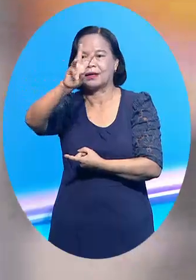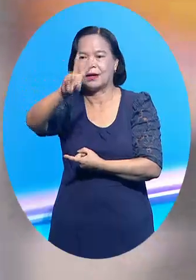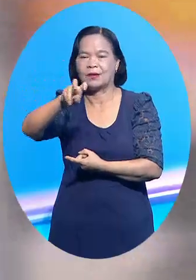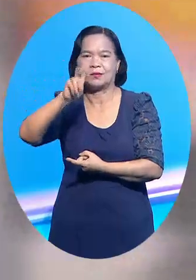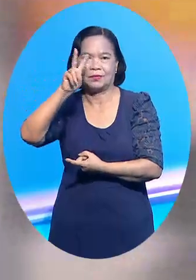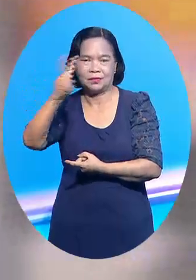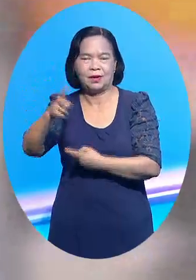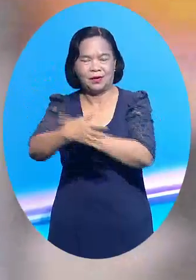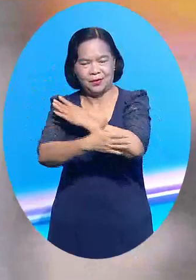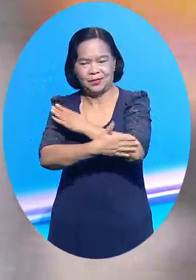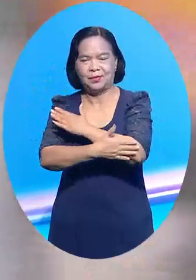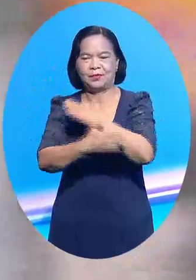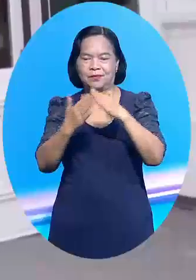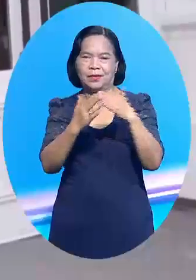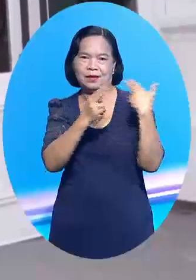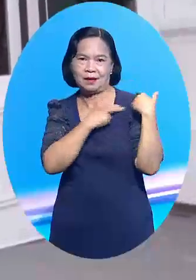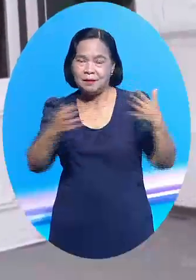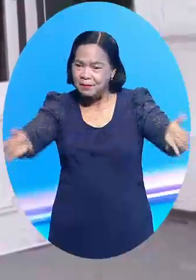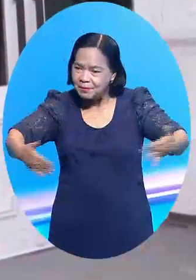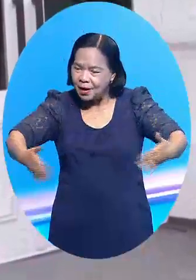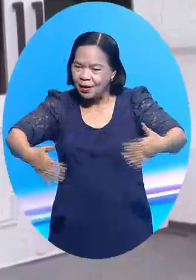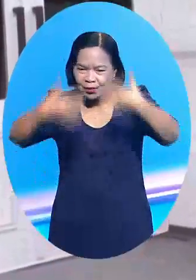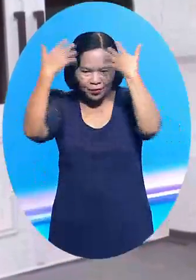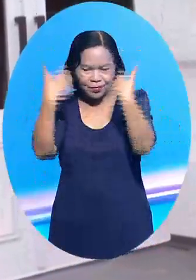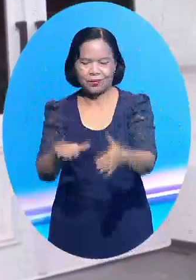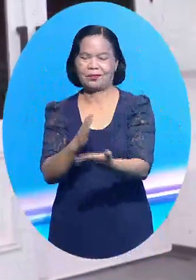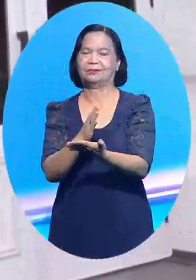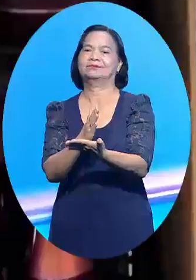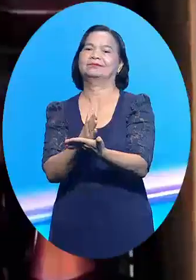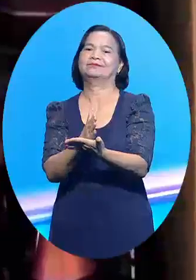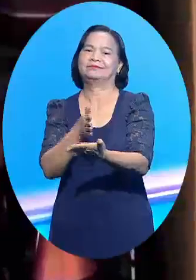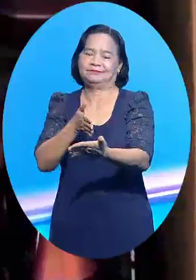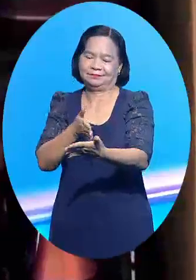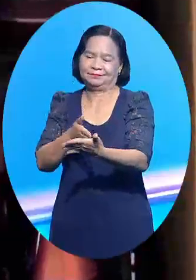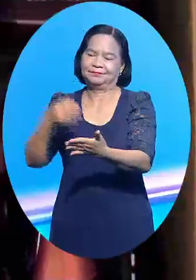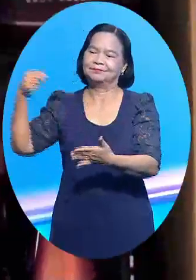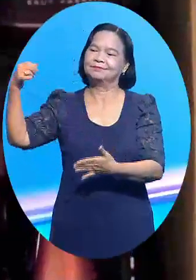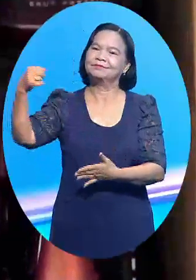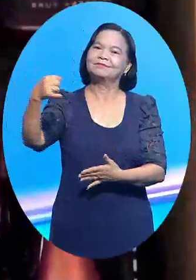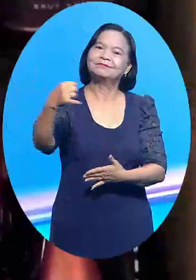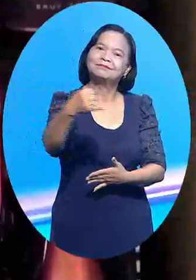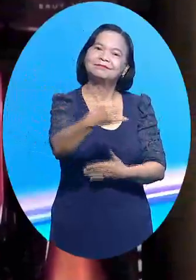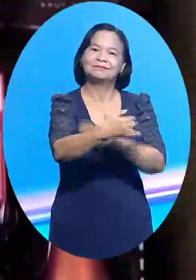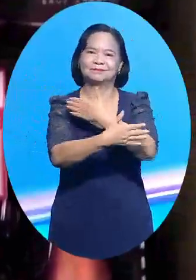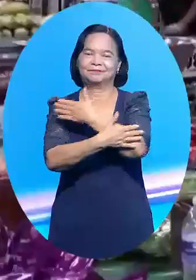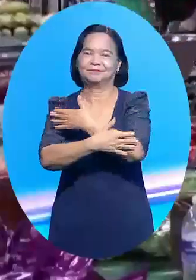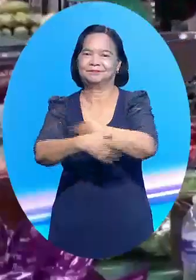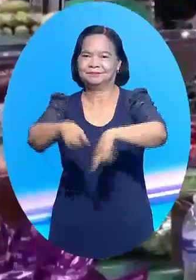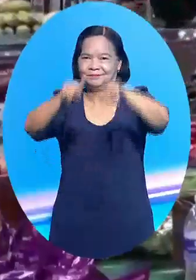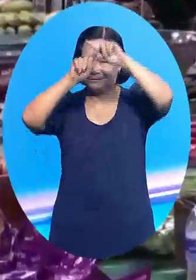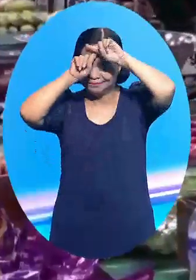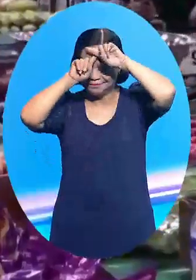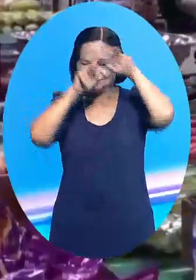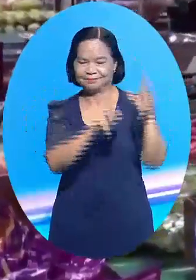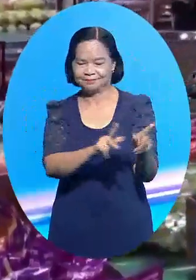khẩn cấp khi đó đã giúp nhà chức trách Mỹ nhanh chóng tiến hành hàng loạt biện pháp nhằm ngăn chặn Virus lây lan đồng thời hỗ trợ các ngành y tế kinh